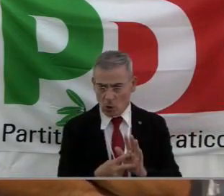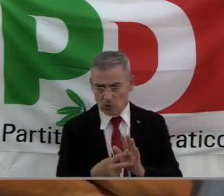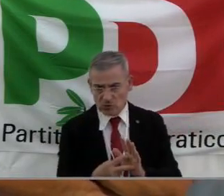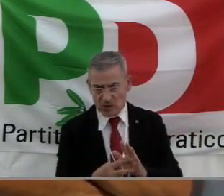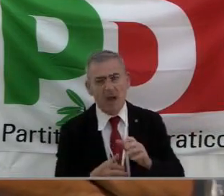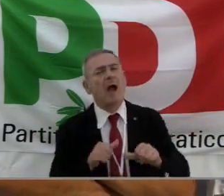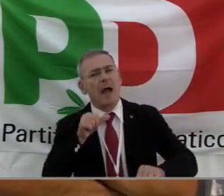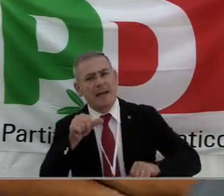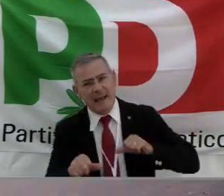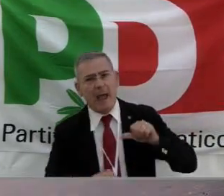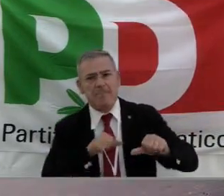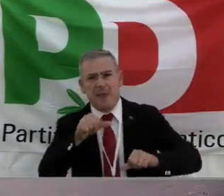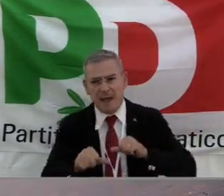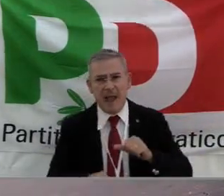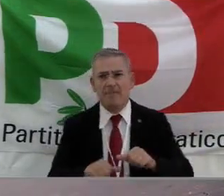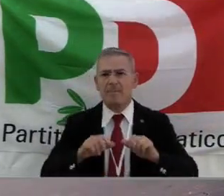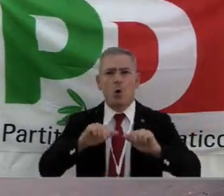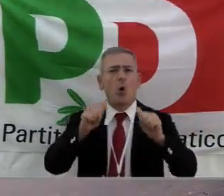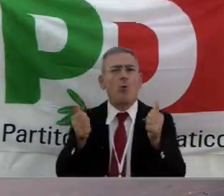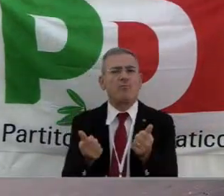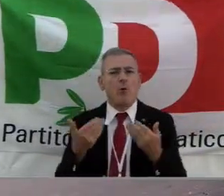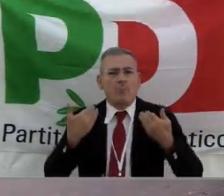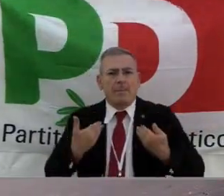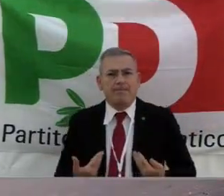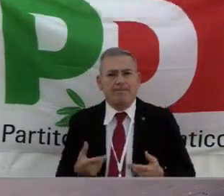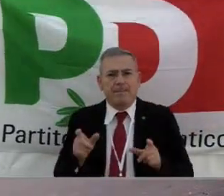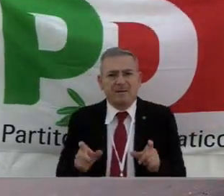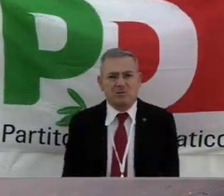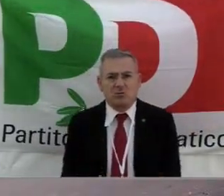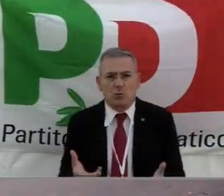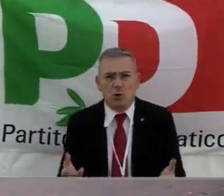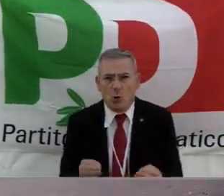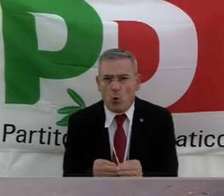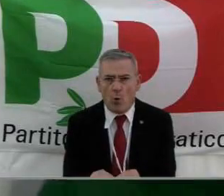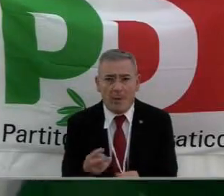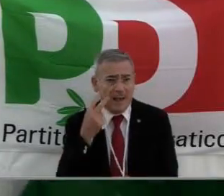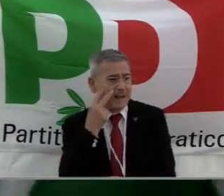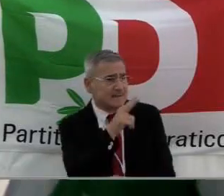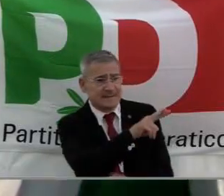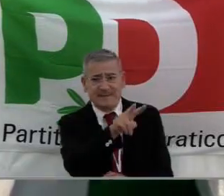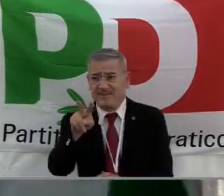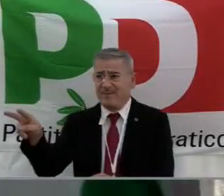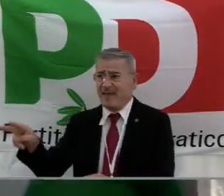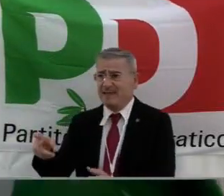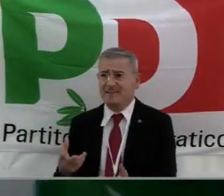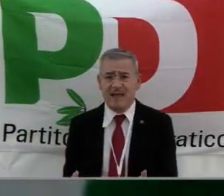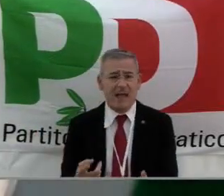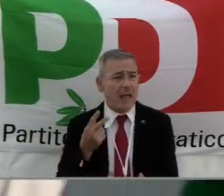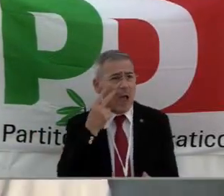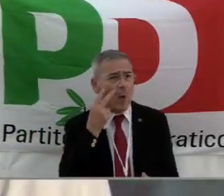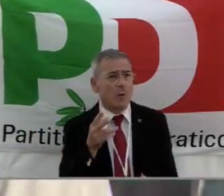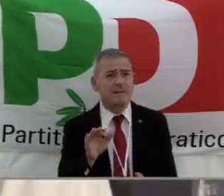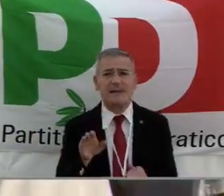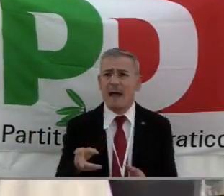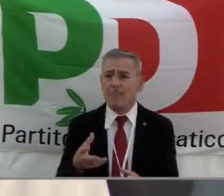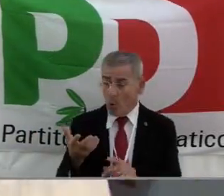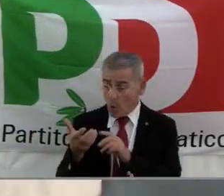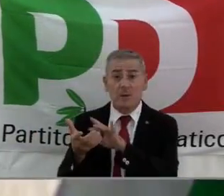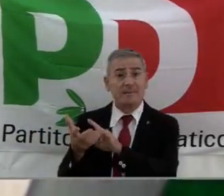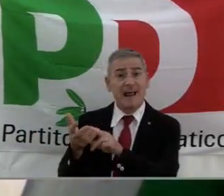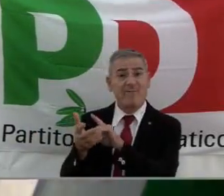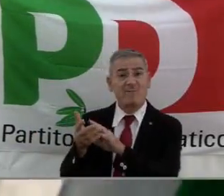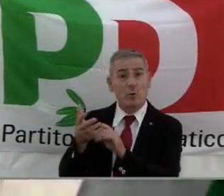che sta cambiando il modo d'essere delle persone, lo vediamo tutti, che siamo curvi a guardare il